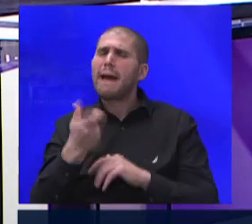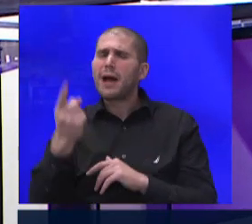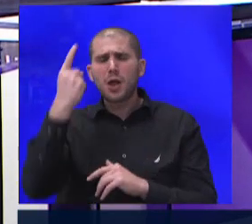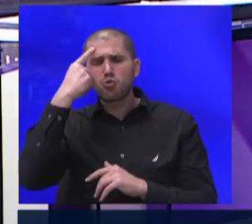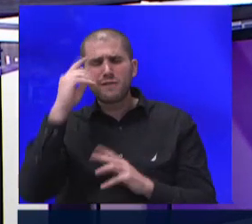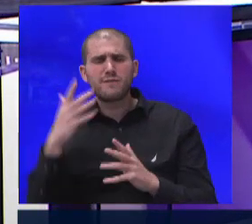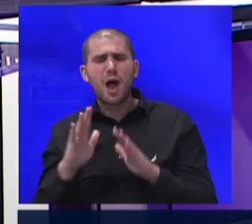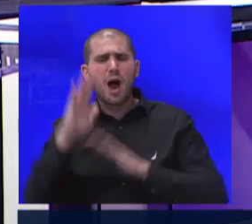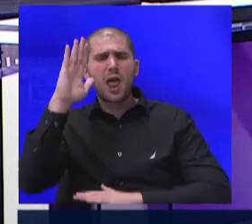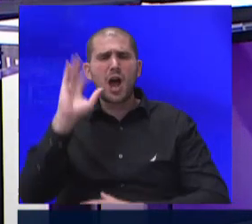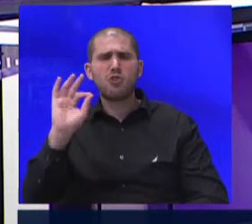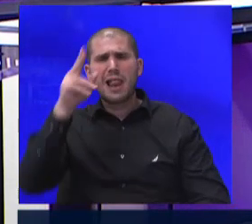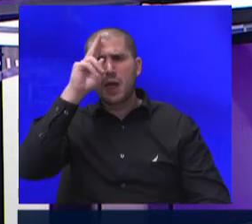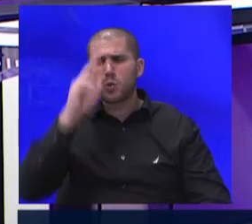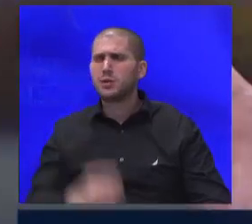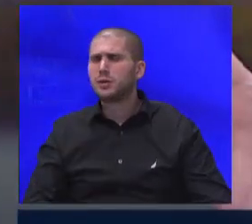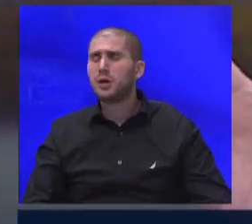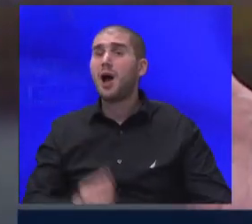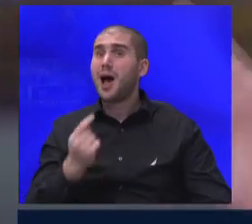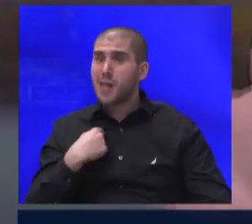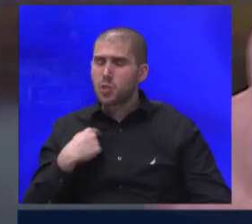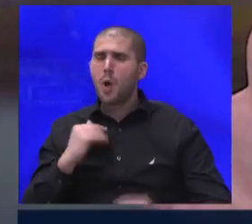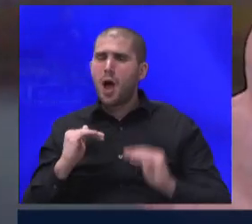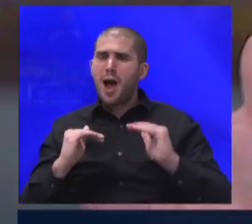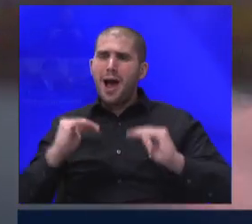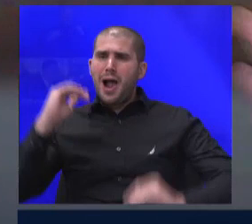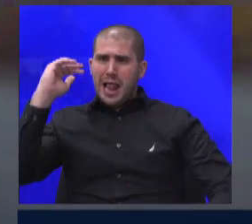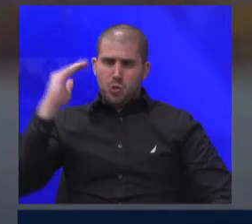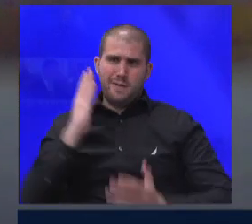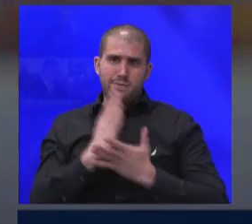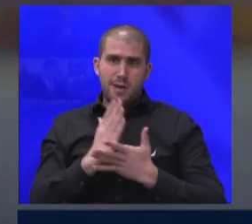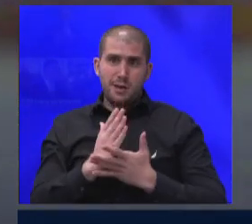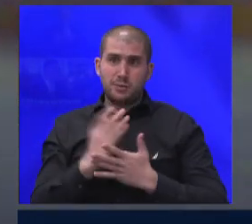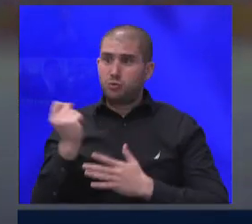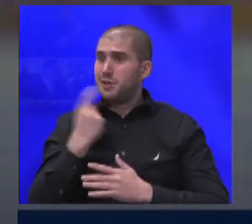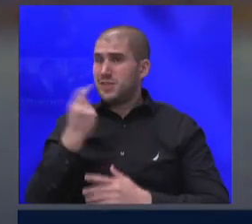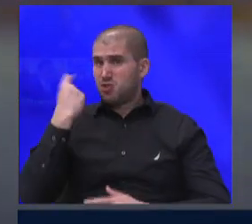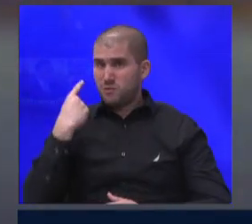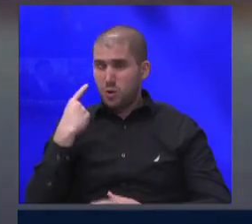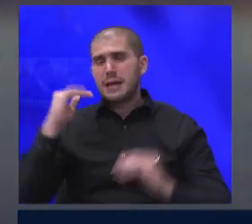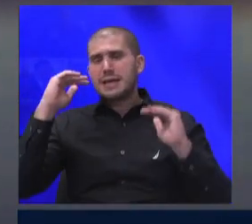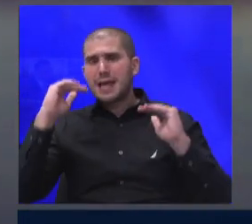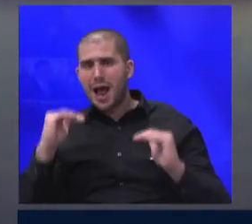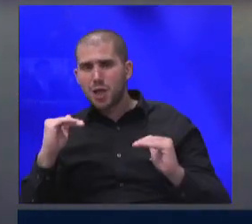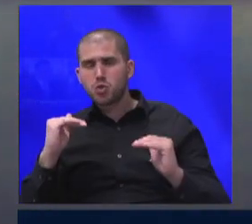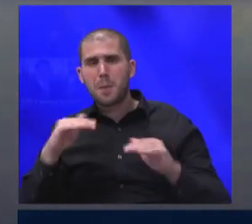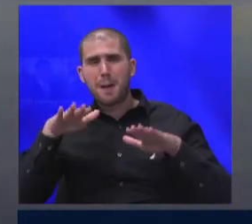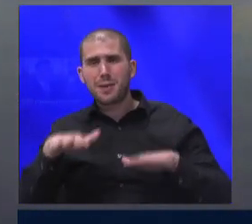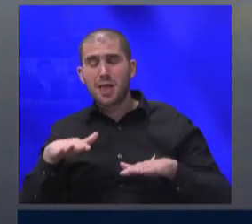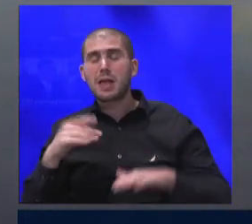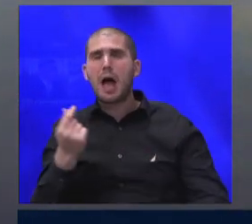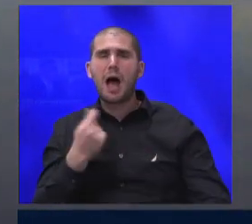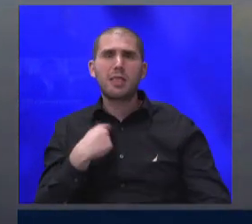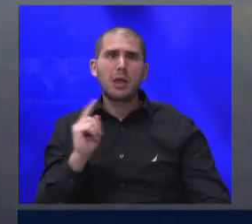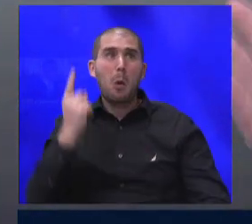הליכוד? אנחנו עלינו שבוע קודם, ירדנו במנדט השבוע, אני לא מייחס חשיבות